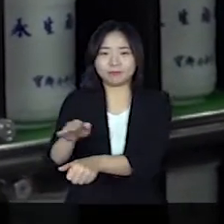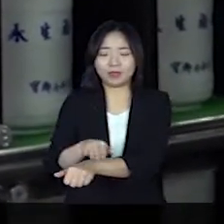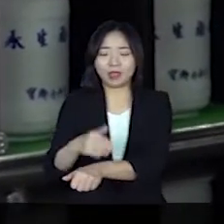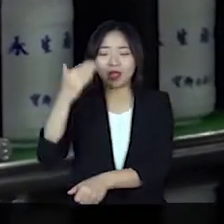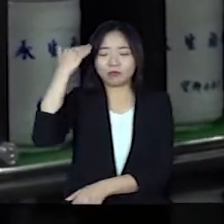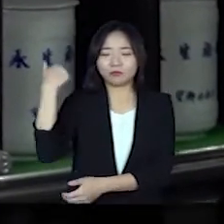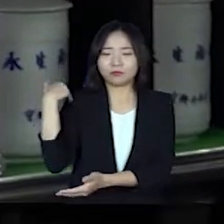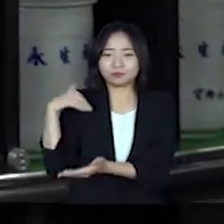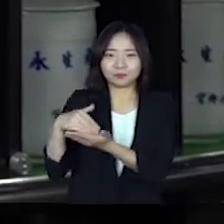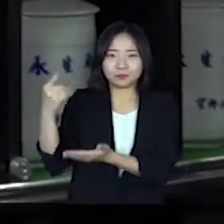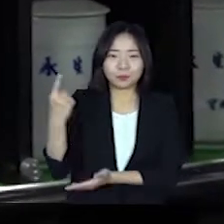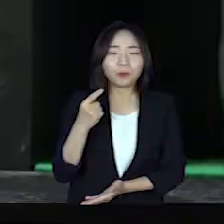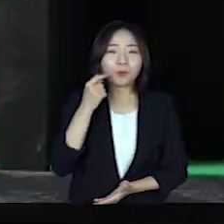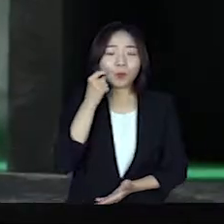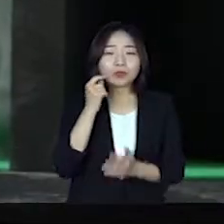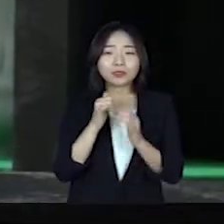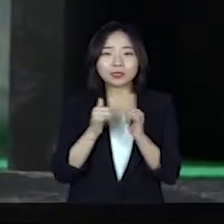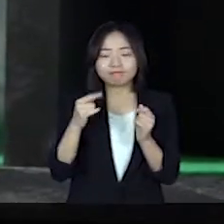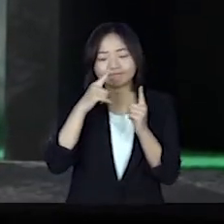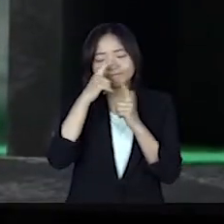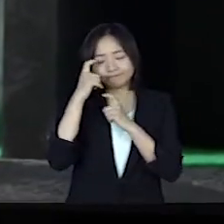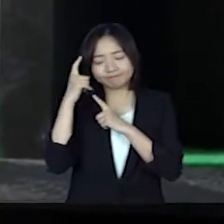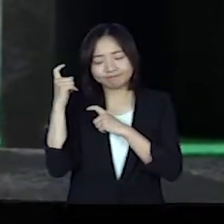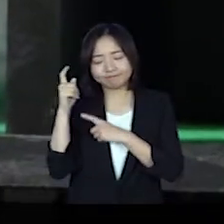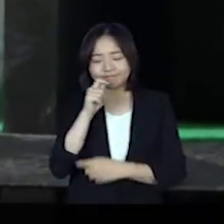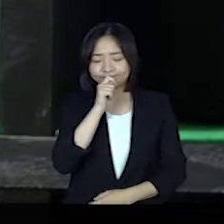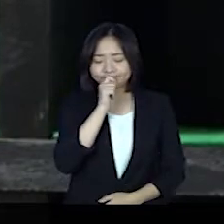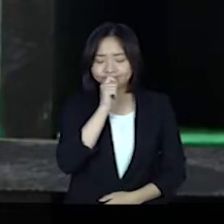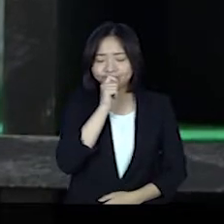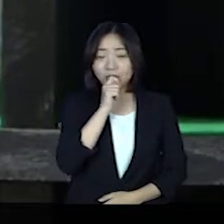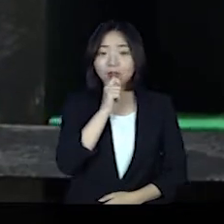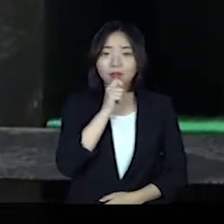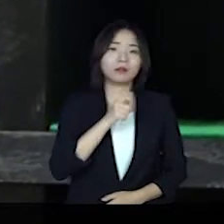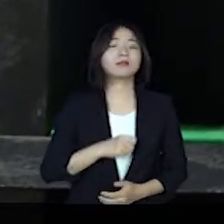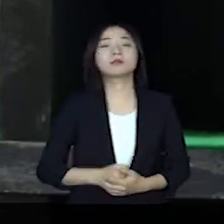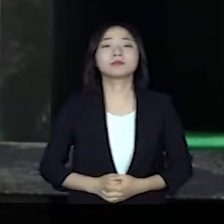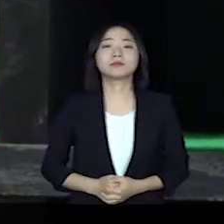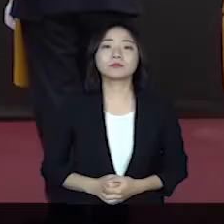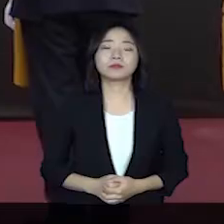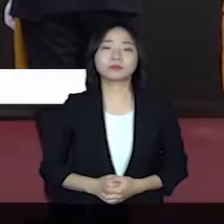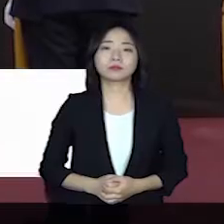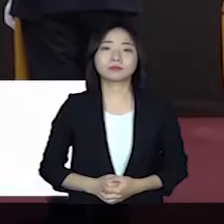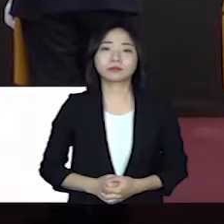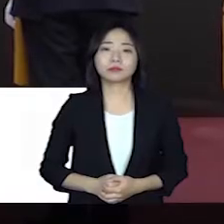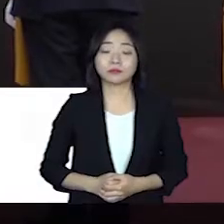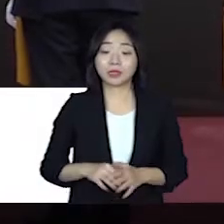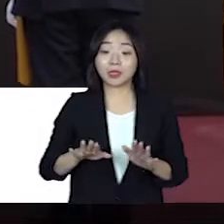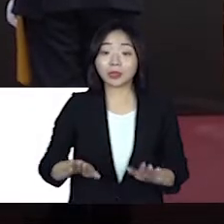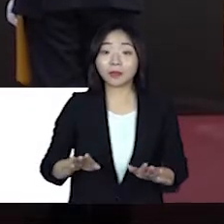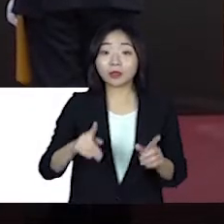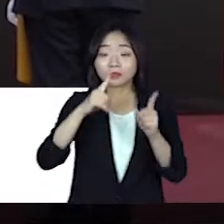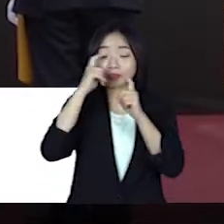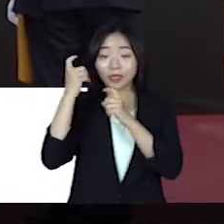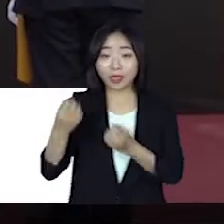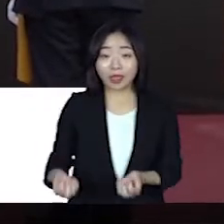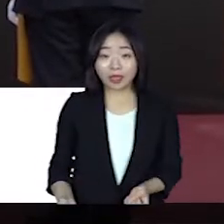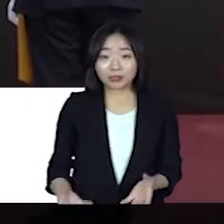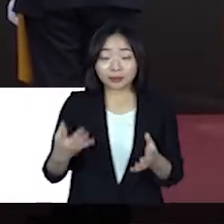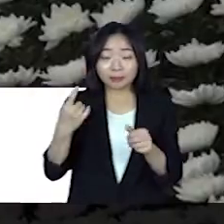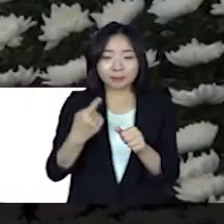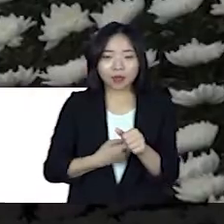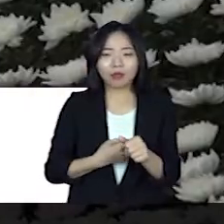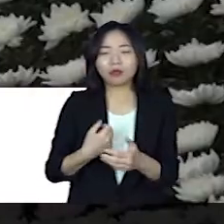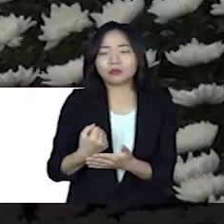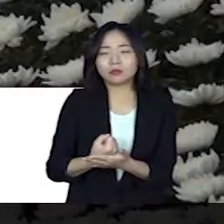이곳에서 생을 마감했던 희생자들의 넋을 기리는 시간을 가졌습니다. 천안 씨는 이번 추도 행사를